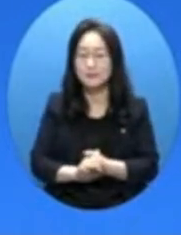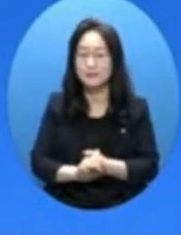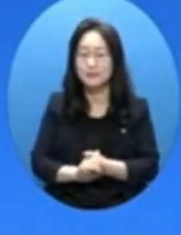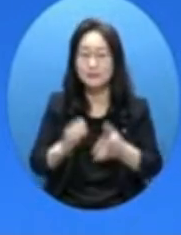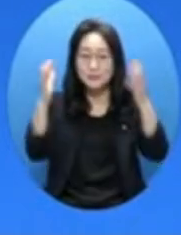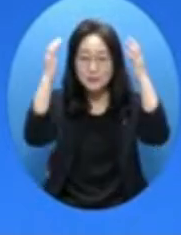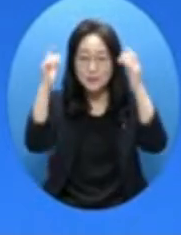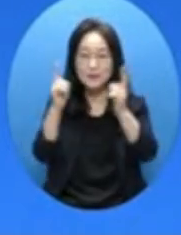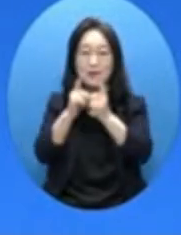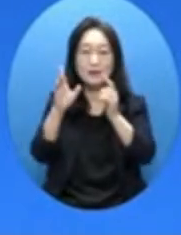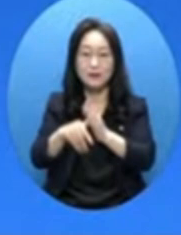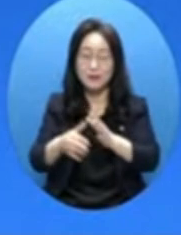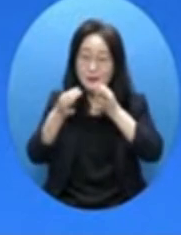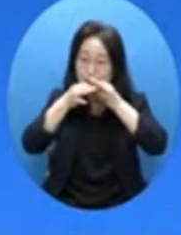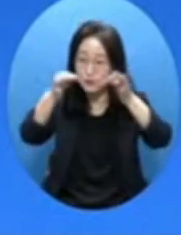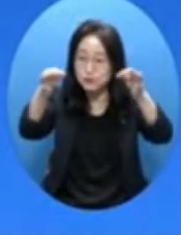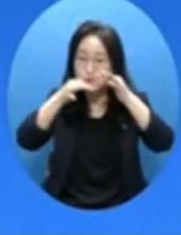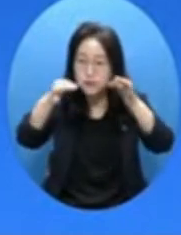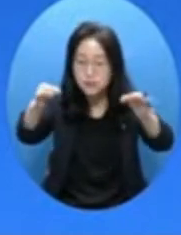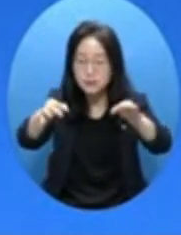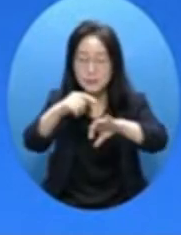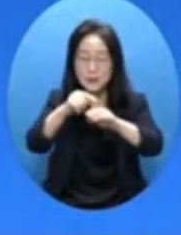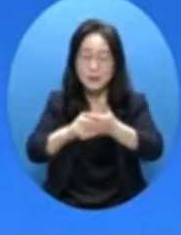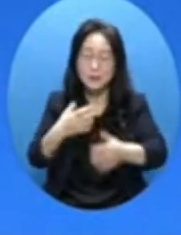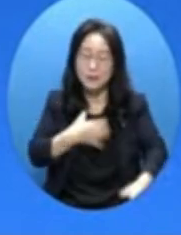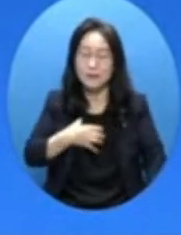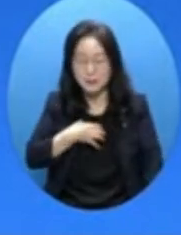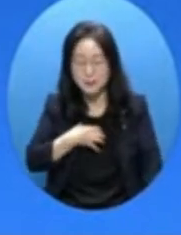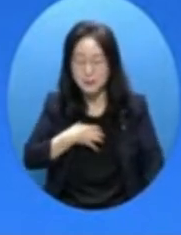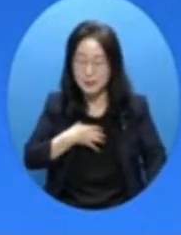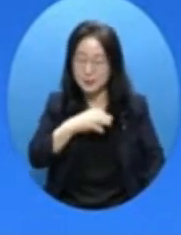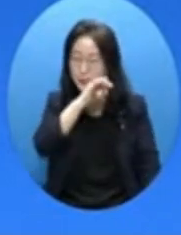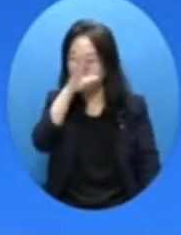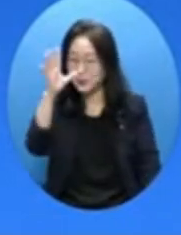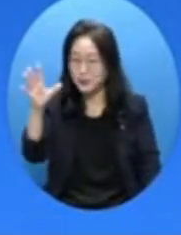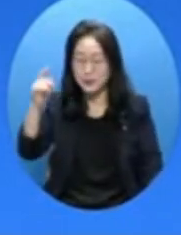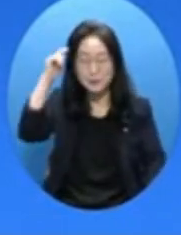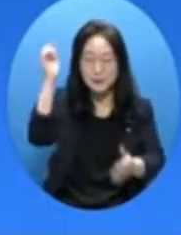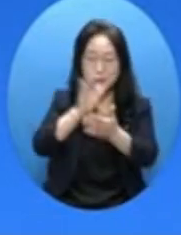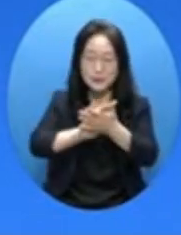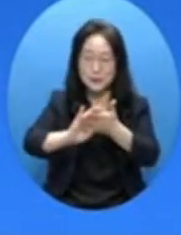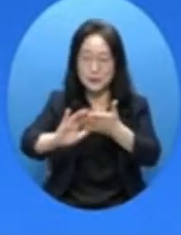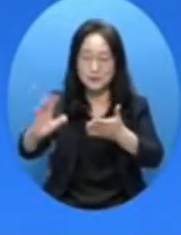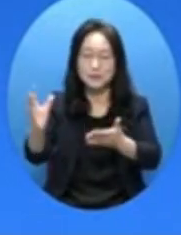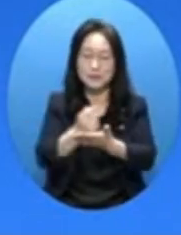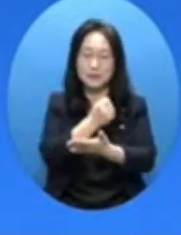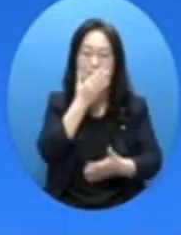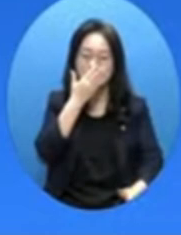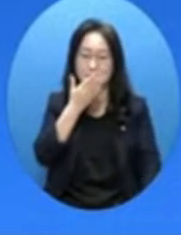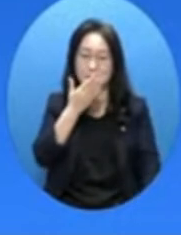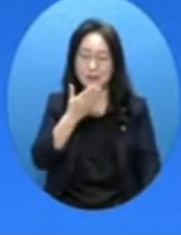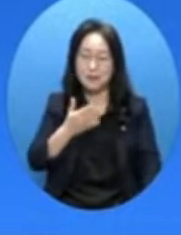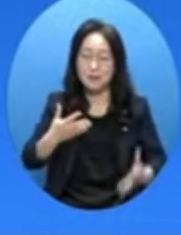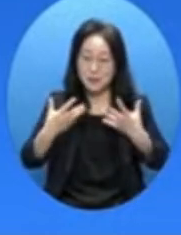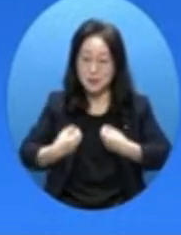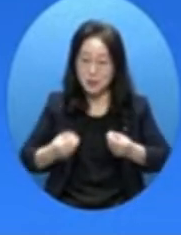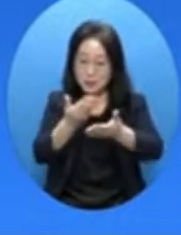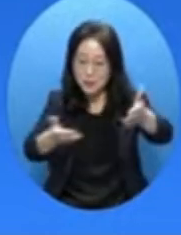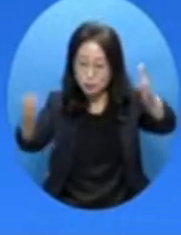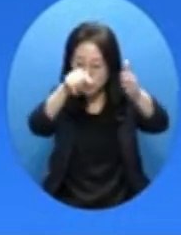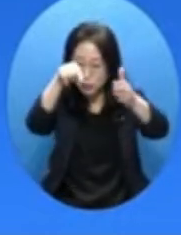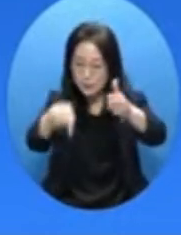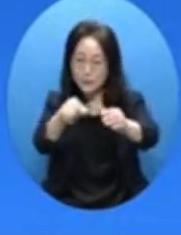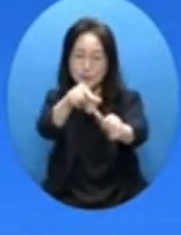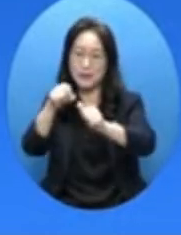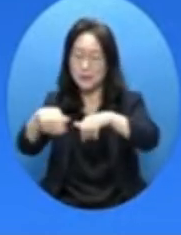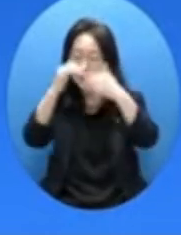고난을 당할 때 우리가 주 앞에 부르짖으면 마음의 염려, 근심, 걱정이 떠나고 주님 평안함을 허락해 주십니다. 우리를 절망의 구덩이에서 건져주시고 우리 모든